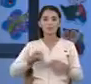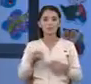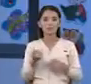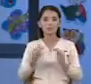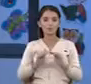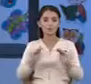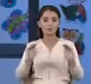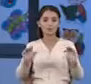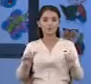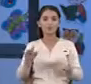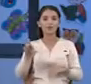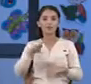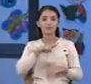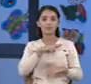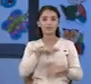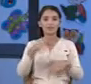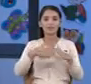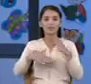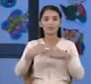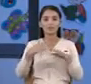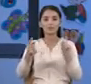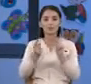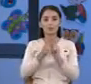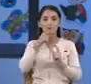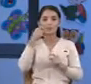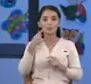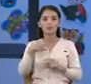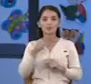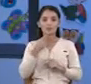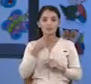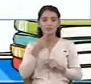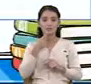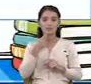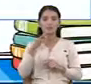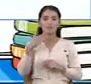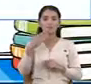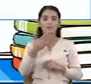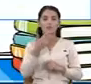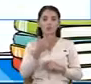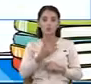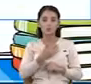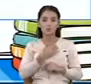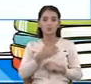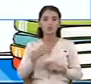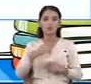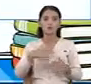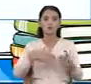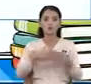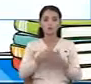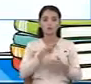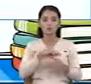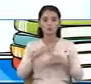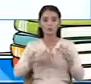Здравствуйте, мои юные друзья! Я рада вас видеть на уроке русского языка. Вы любите преодолевать